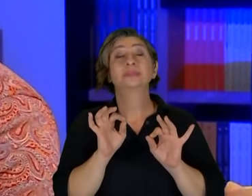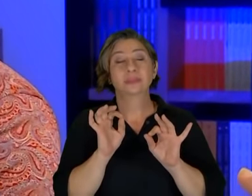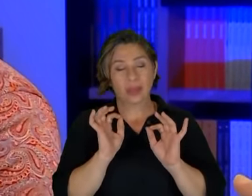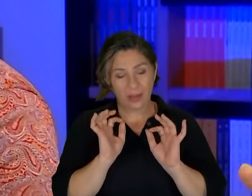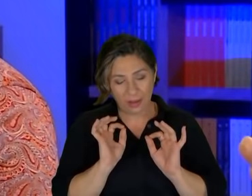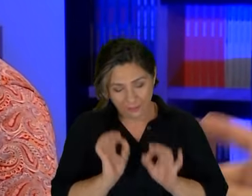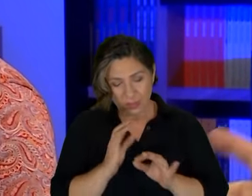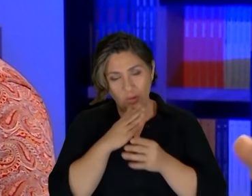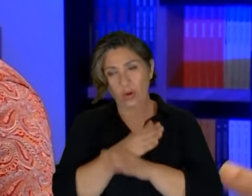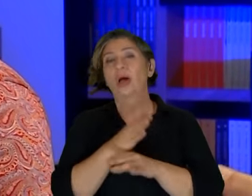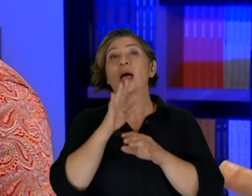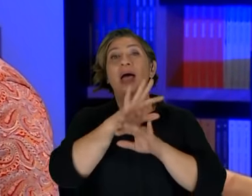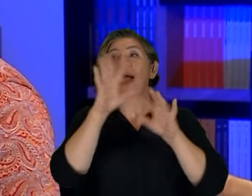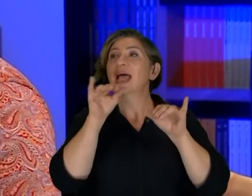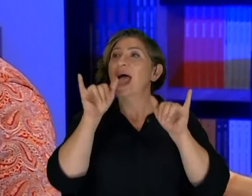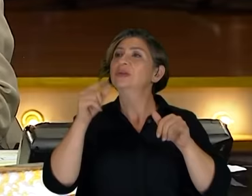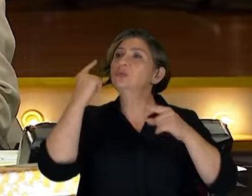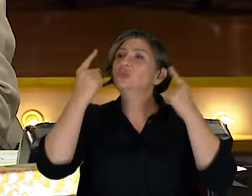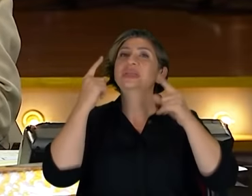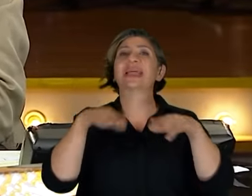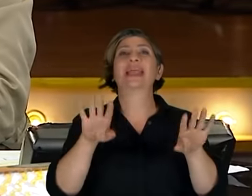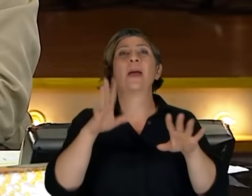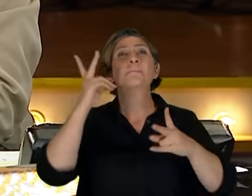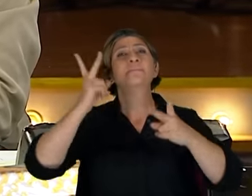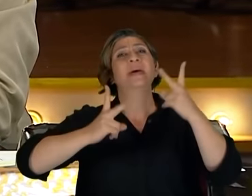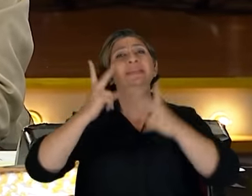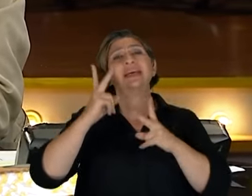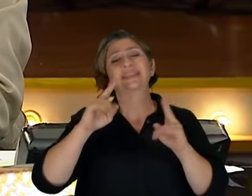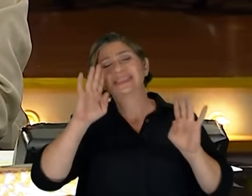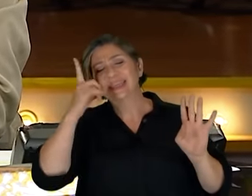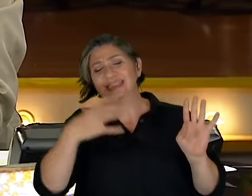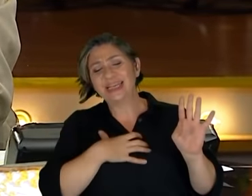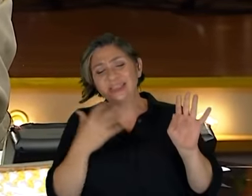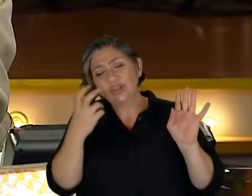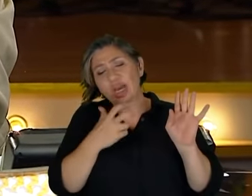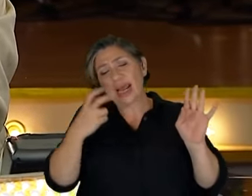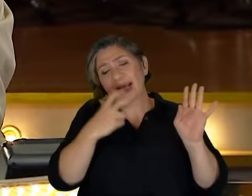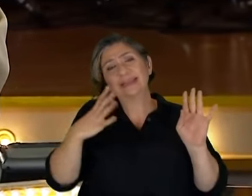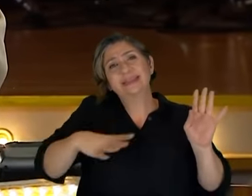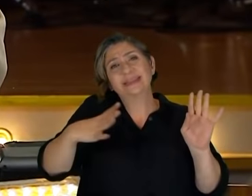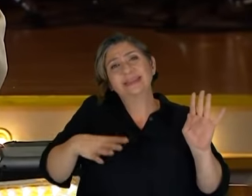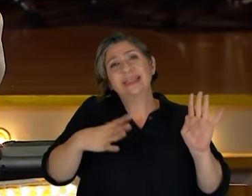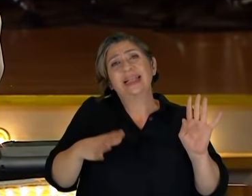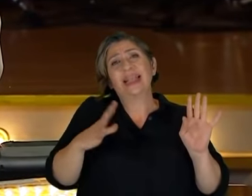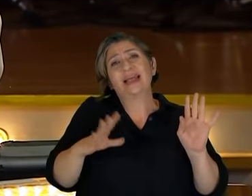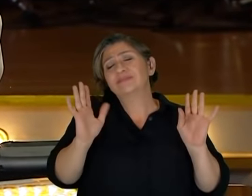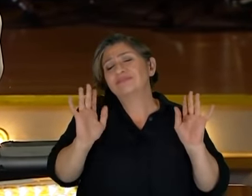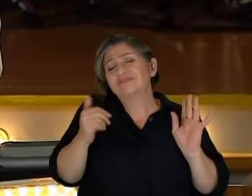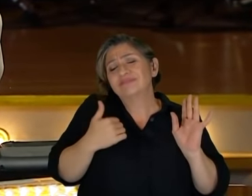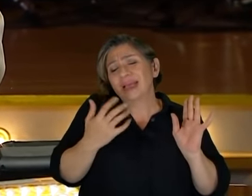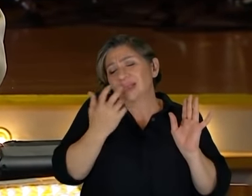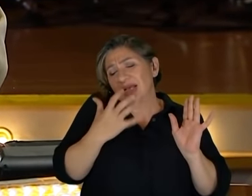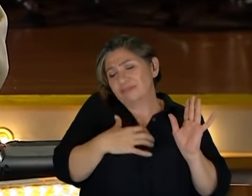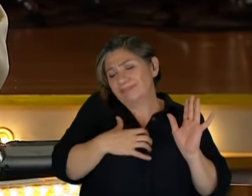Yani çünkü herkes aynı düşüncede değil. Çünkü bazıları sadece kendi şarkılarını söylemek isterler. İlla kendi